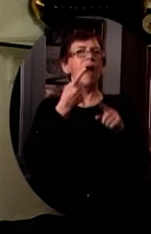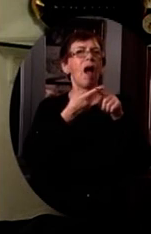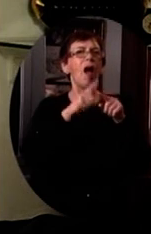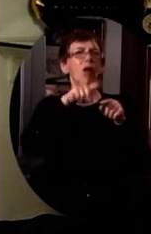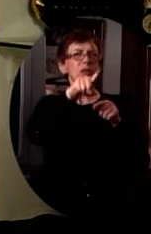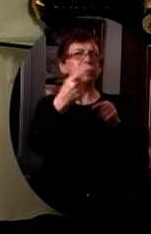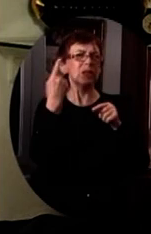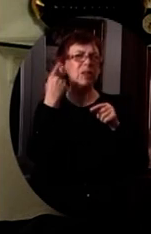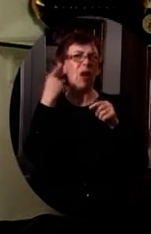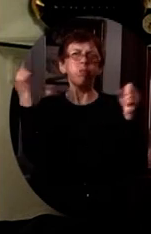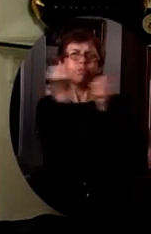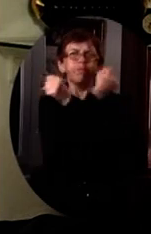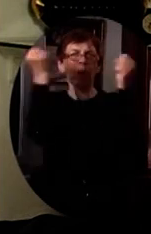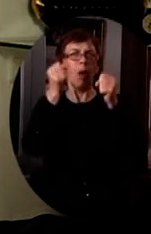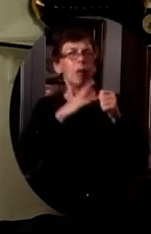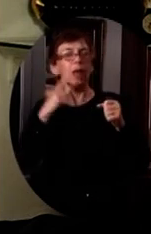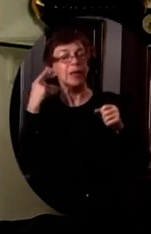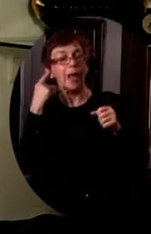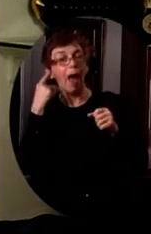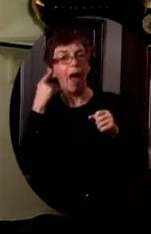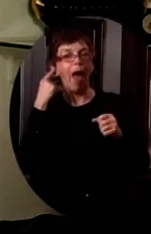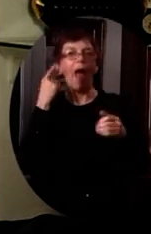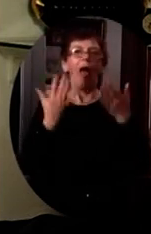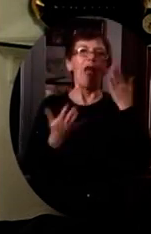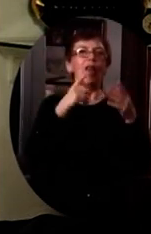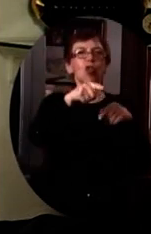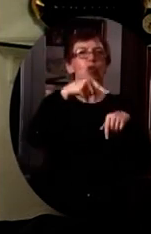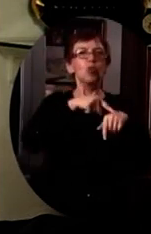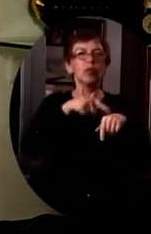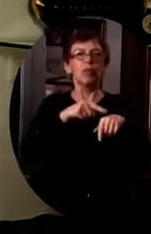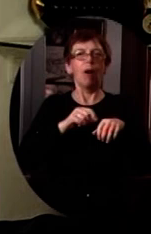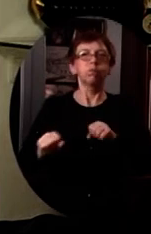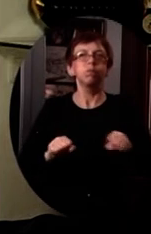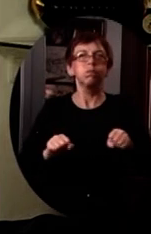שמעת את ההפצצות או הרגשת את הרעידות אחר כך?